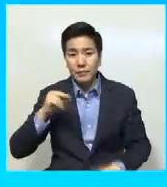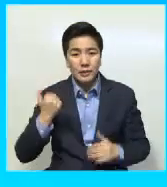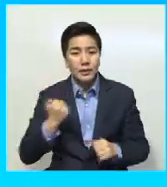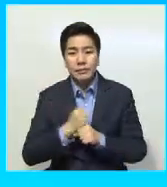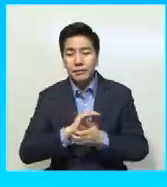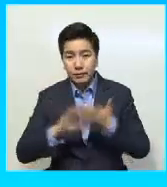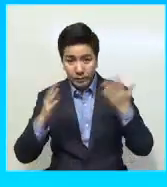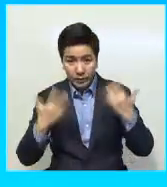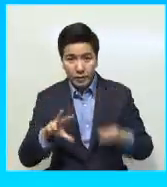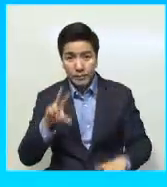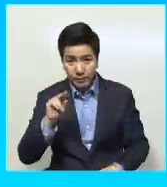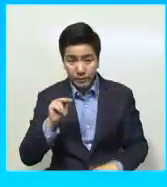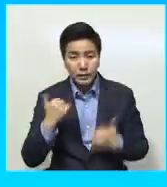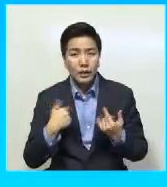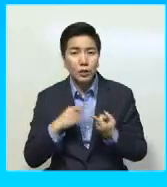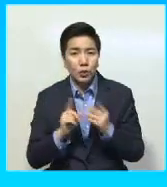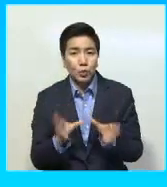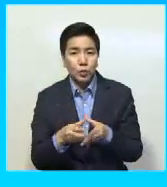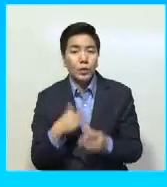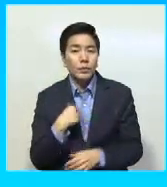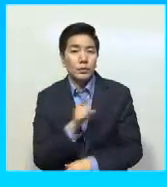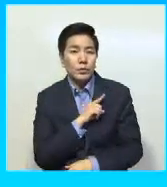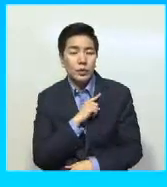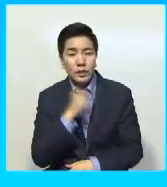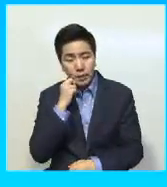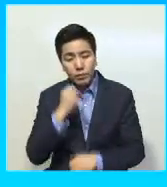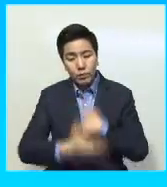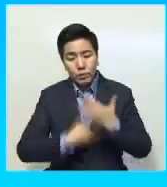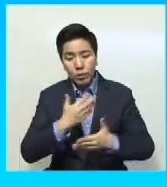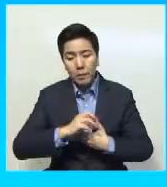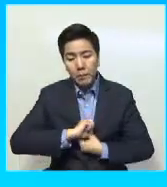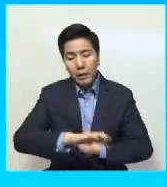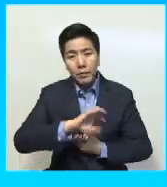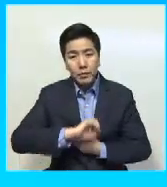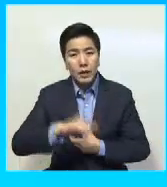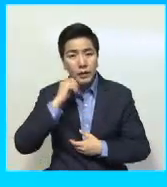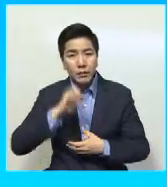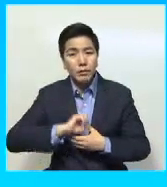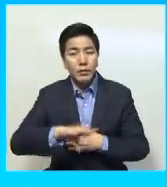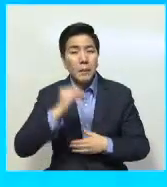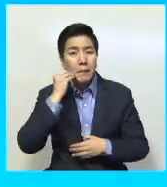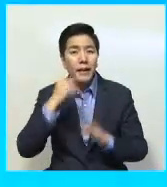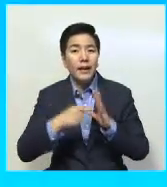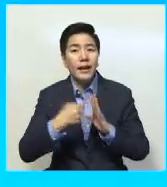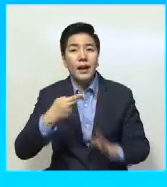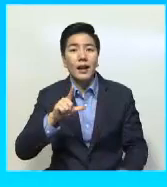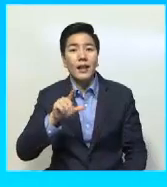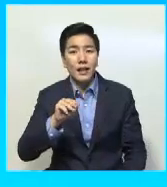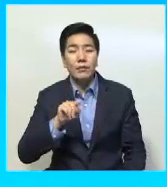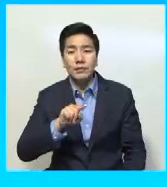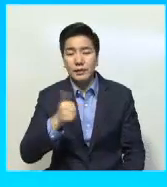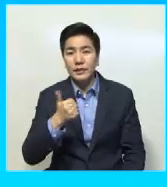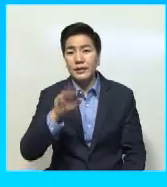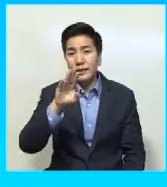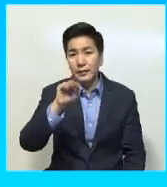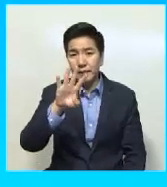นี้อีกกลุ่มหนึ่งก็เป็นได้รับผิดชอบก็คือเครื่องผลักดันน้ำปลายทางที่จะดันน้ำจากแถวบ้านแหลมเนี่ยลงทะเล44เ